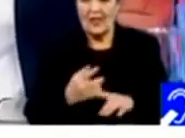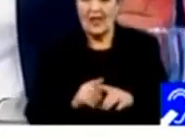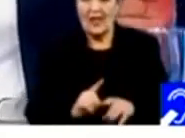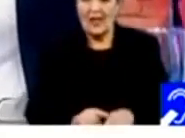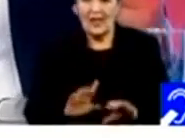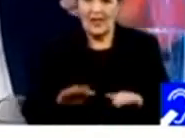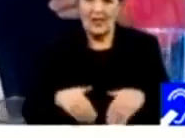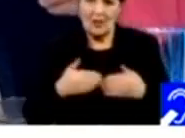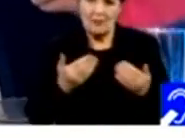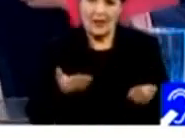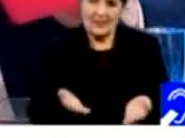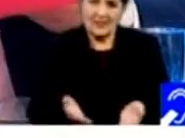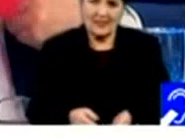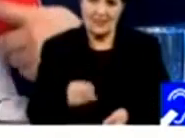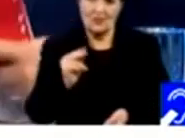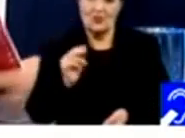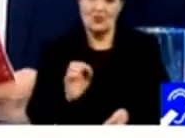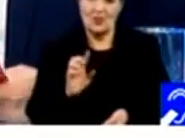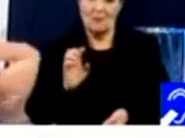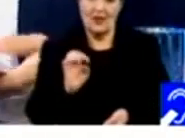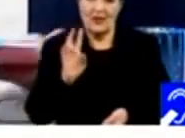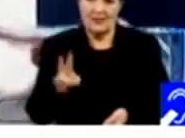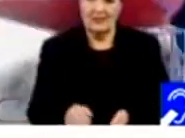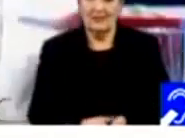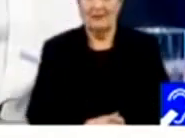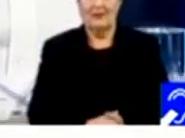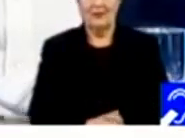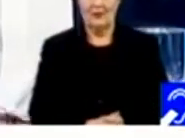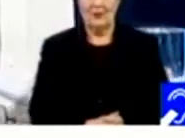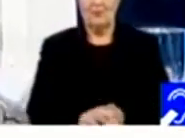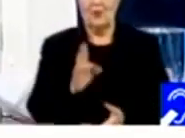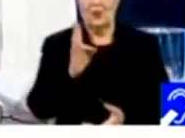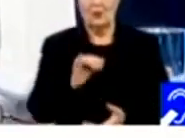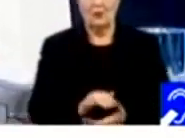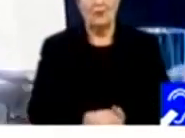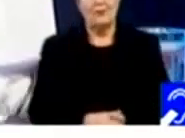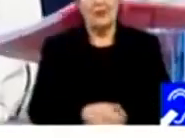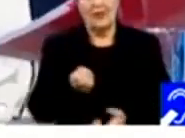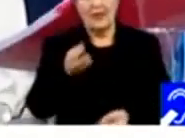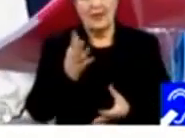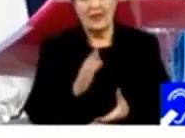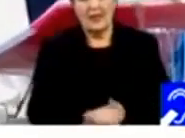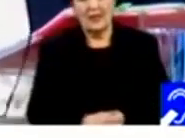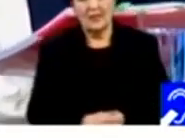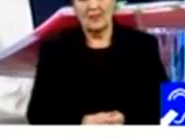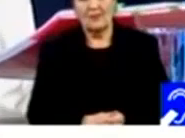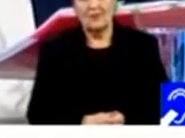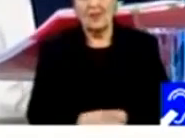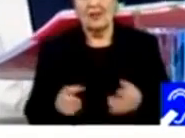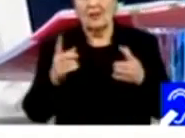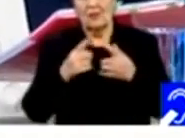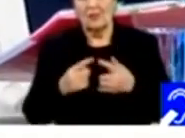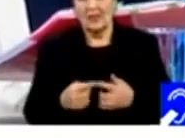prezentat-o reprezentantul lui Ceban. Iată am care este adevărul. Este clară. Nu este clară. Eu vă rog să-mi citiți